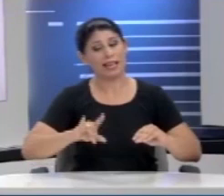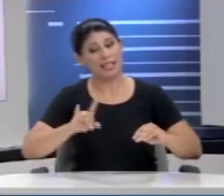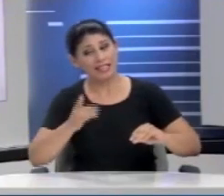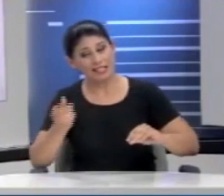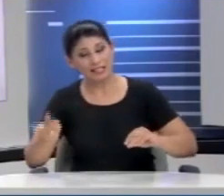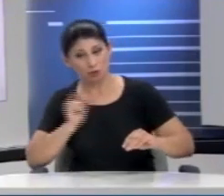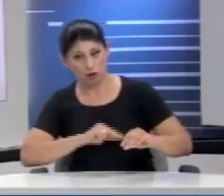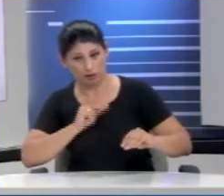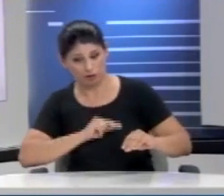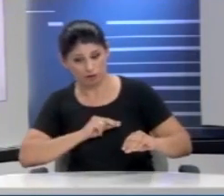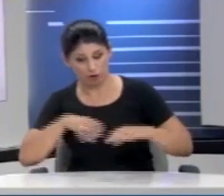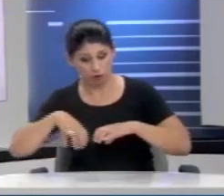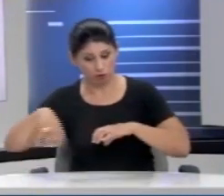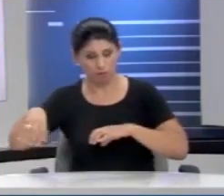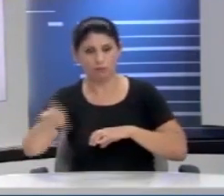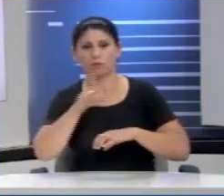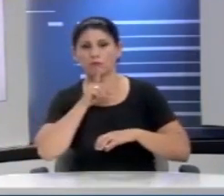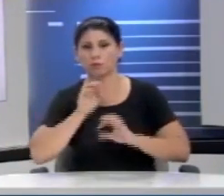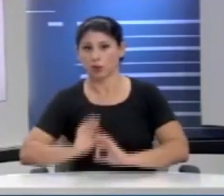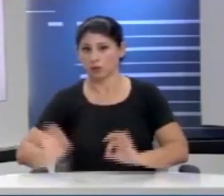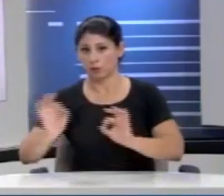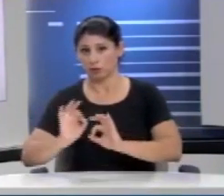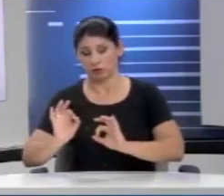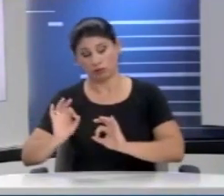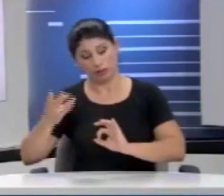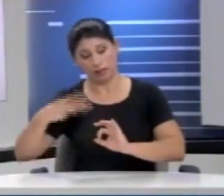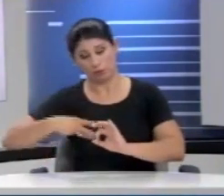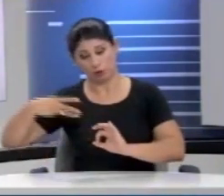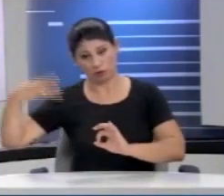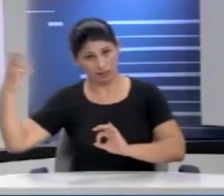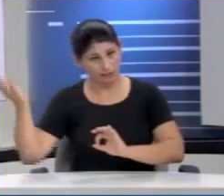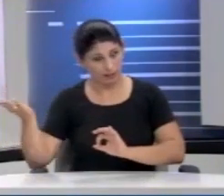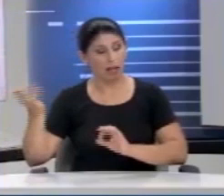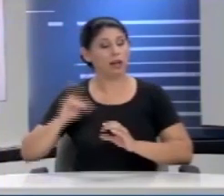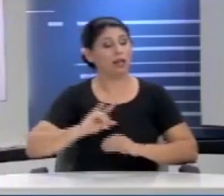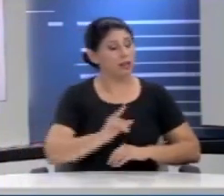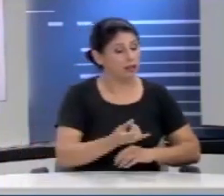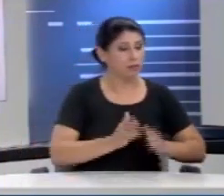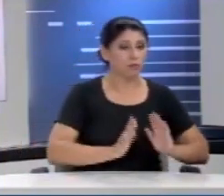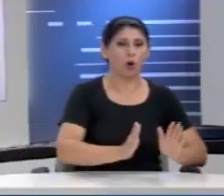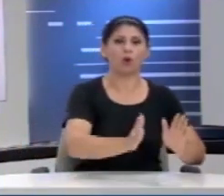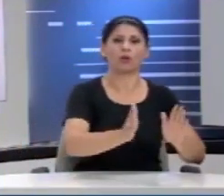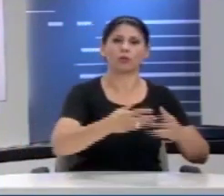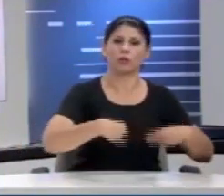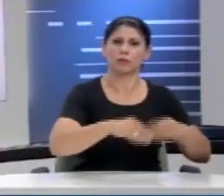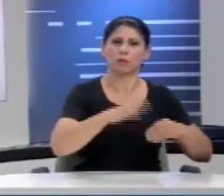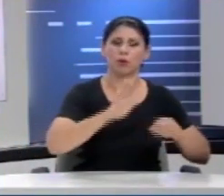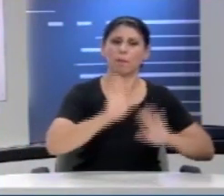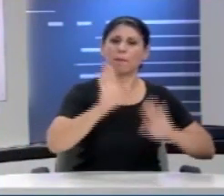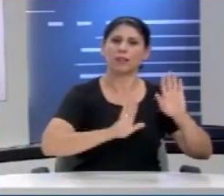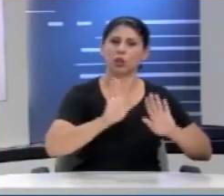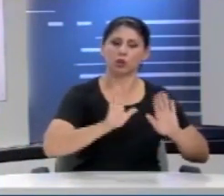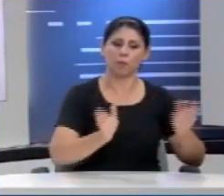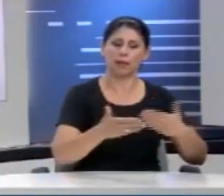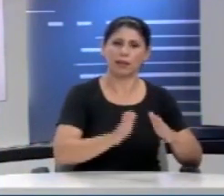πιο κερδοφόρες πλευρές, όπως ετοιμαζόταν και ο προκατοχός σας, είτε προχωρώντας σε πώληση μετοχικού πακέτου